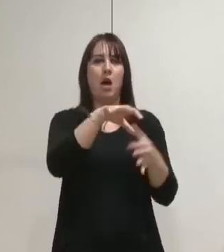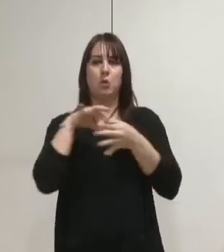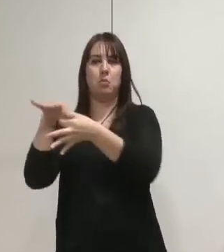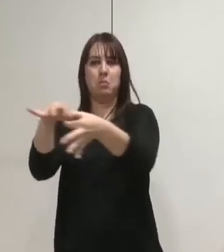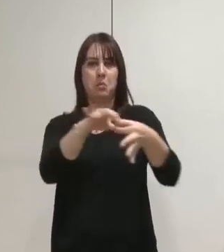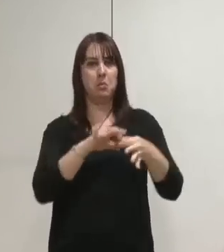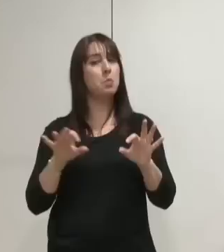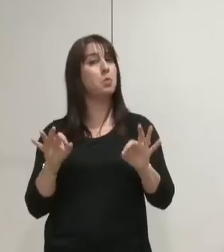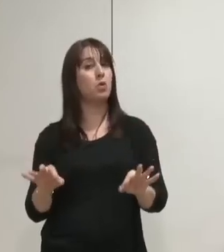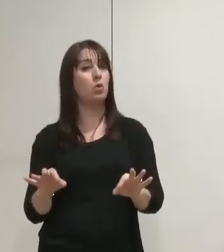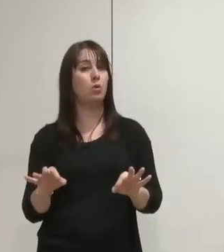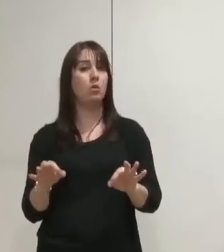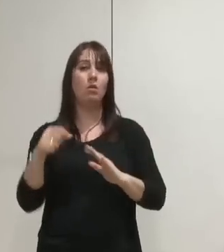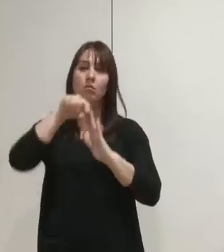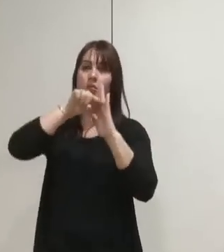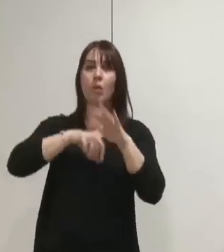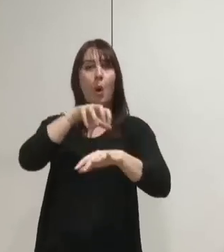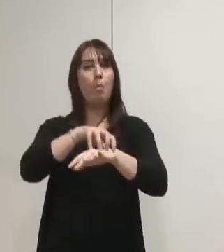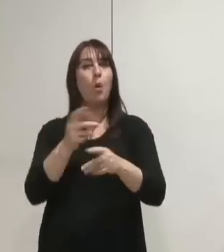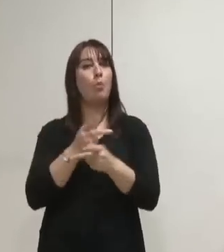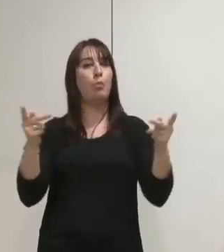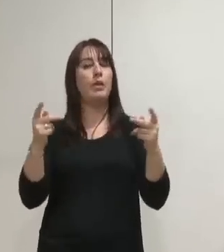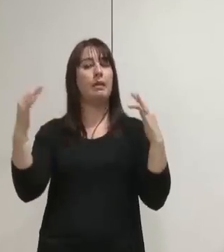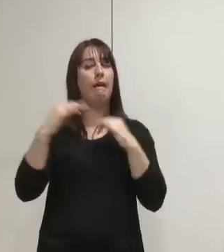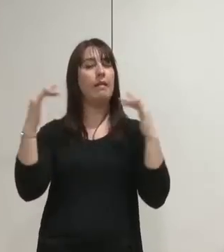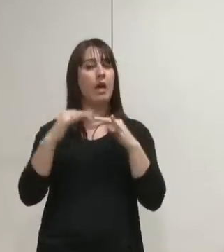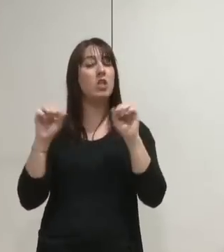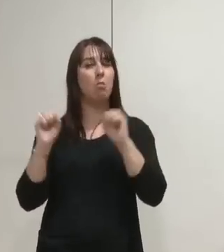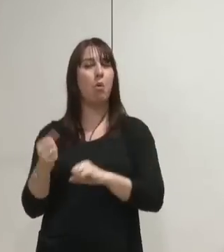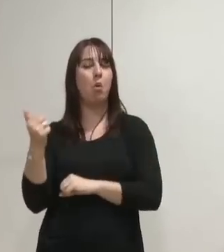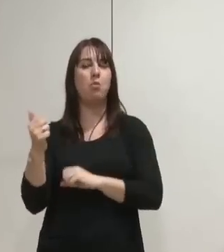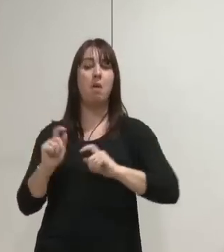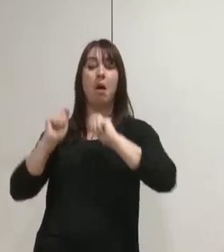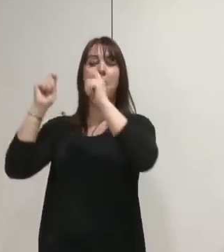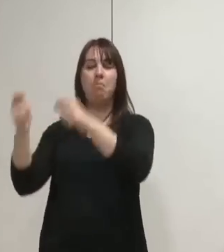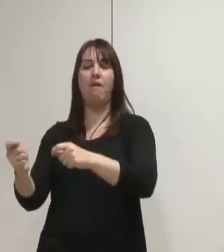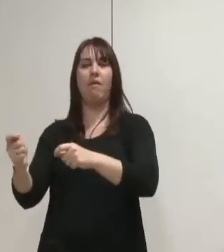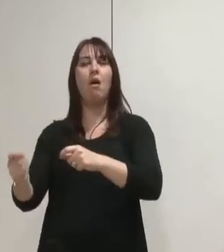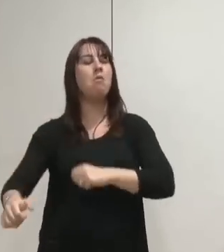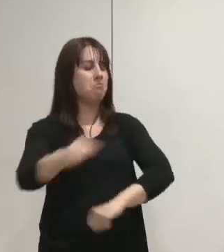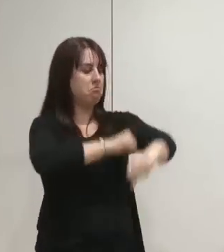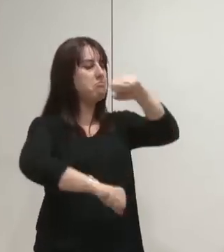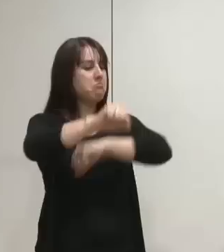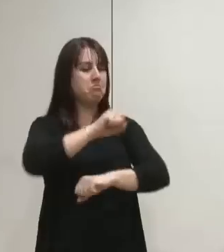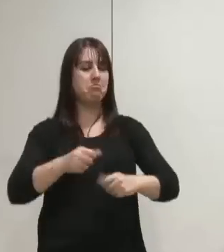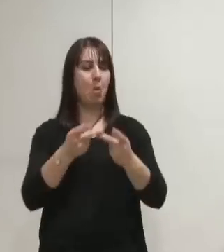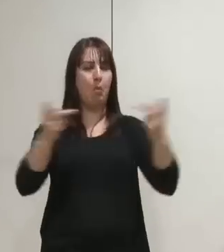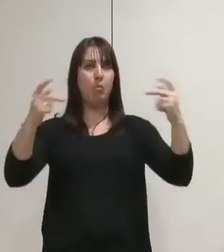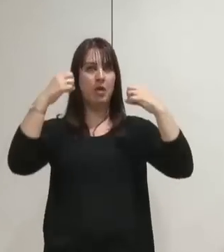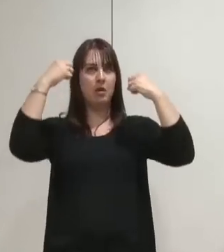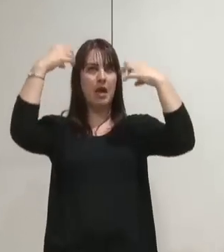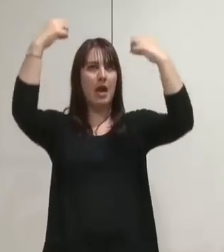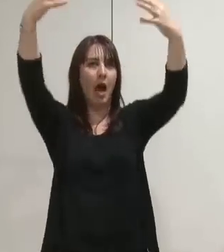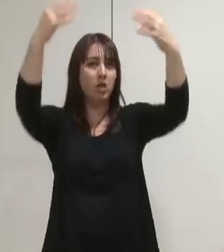effectivement dans un cadre de pôle public de l'énergie sera appelé à mettre en œuvre la dimension de l'éclairage public d'autant plus que cette